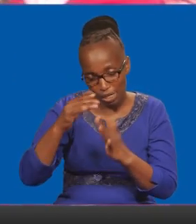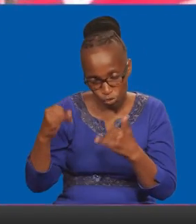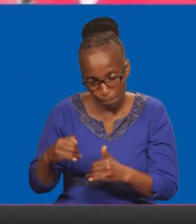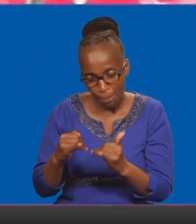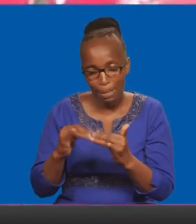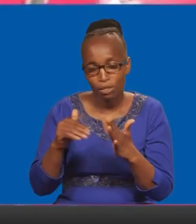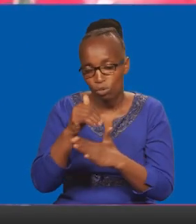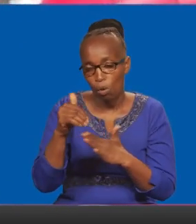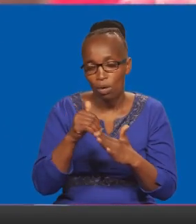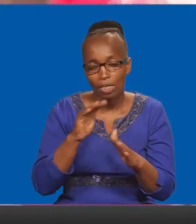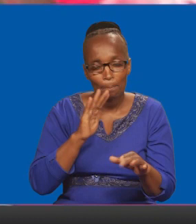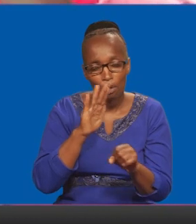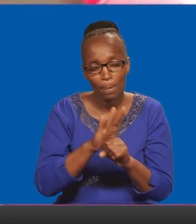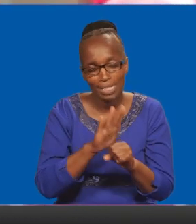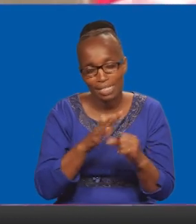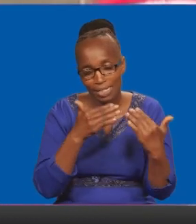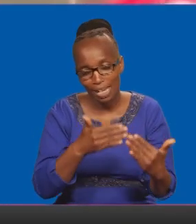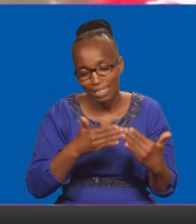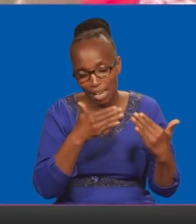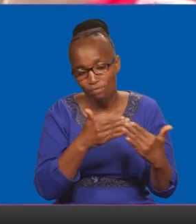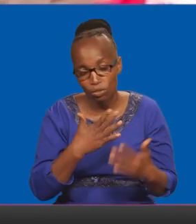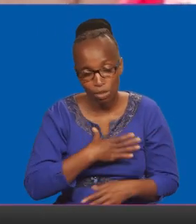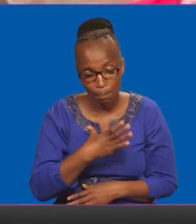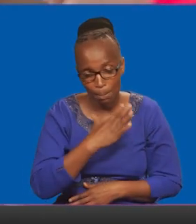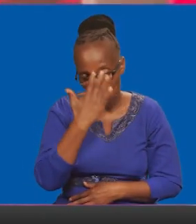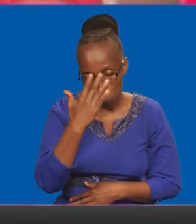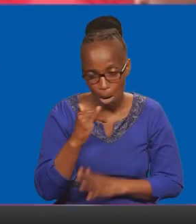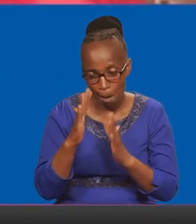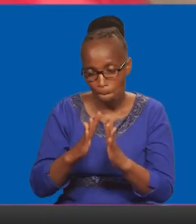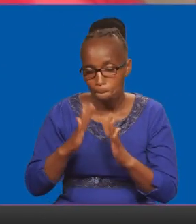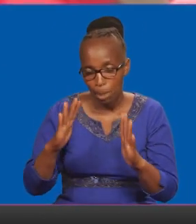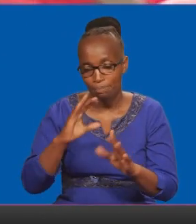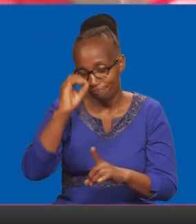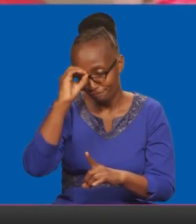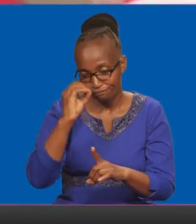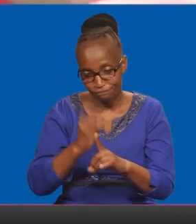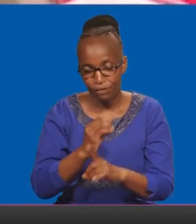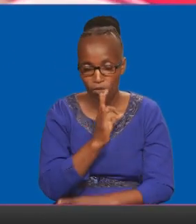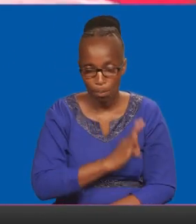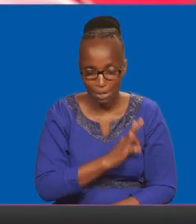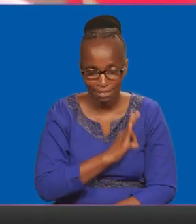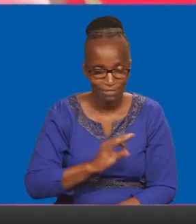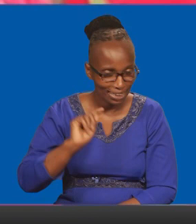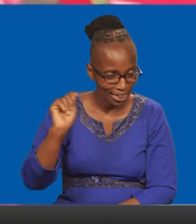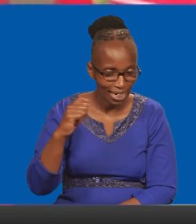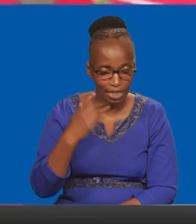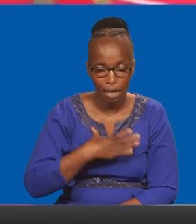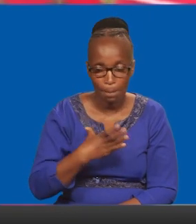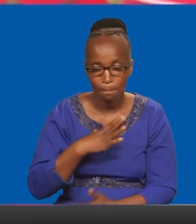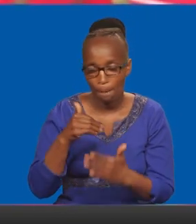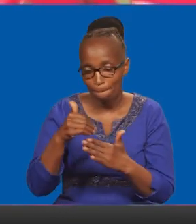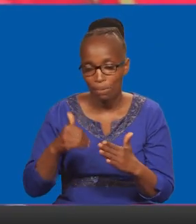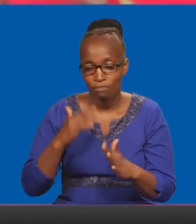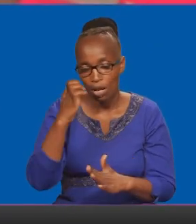kuruhusu serikali kuu kutimiza ahadi walizoahidi wa Kenya wakati wa kampeni, kwa sababu lengo kuu ni kuwafaidi wananchi